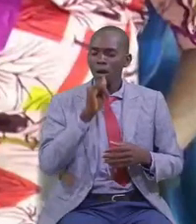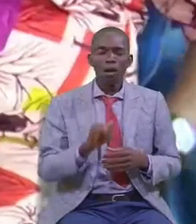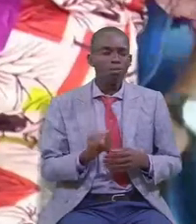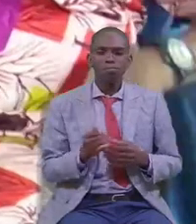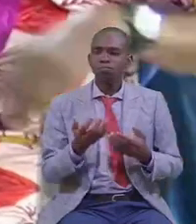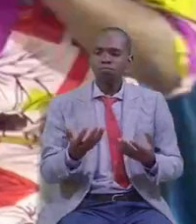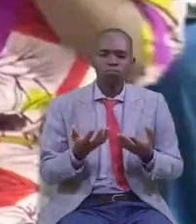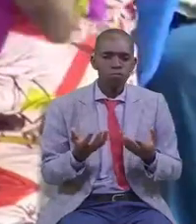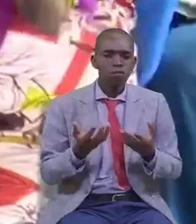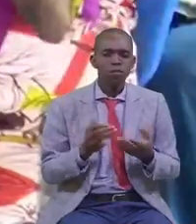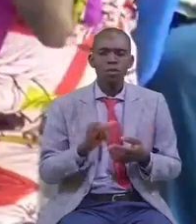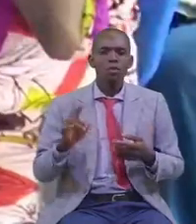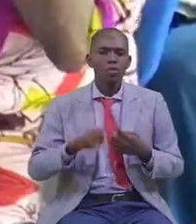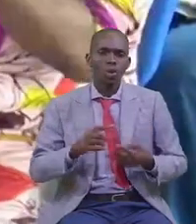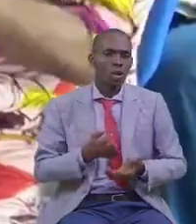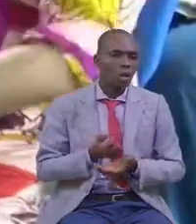J'ai envie de donner.